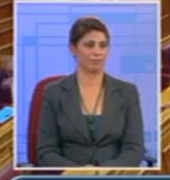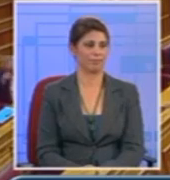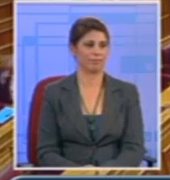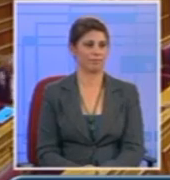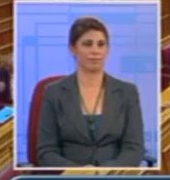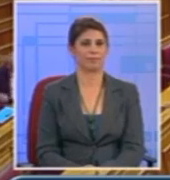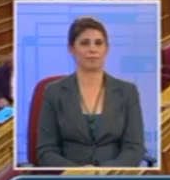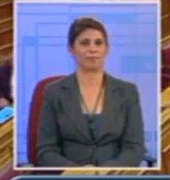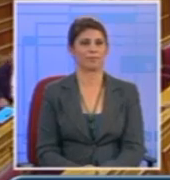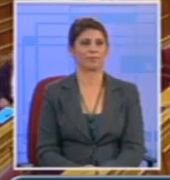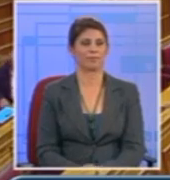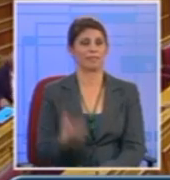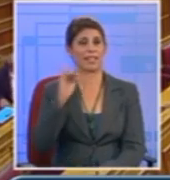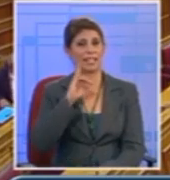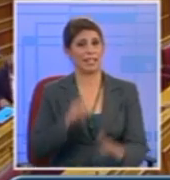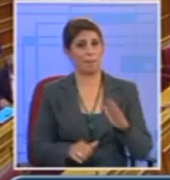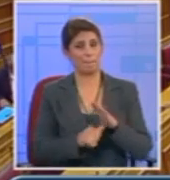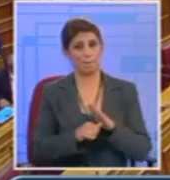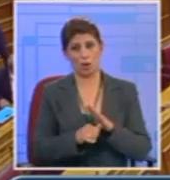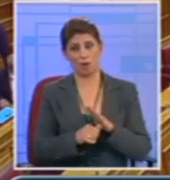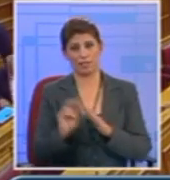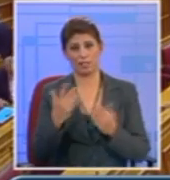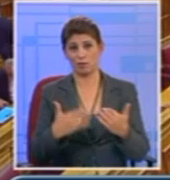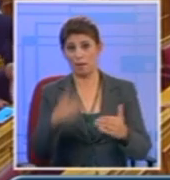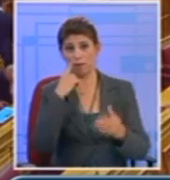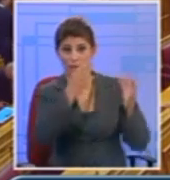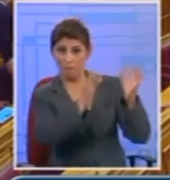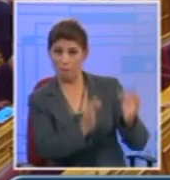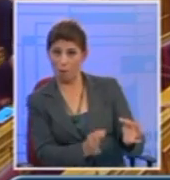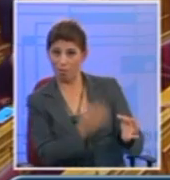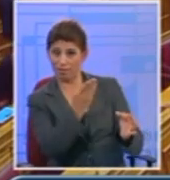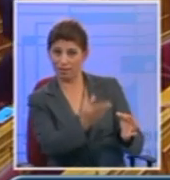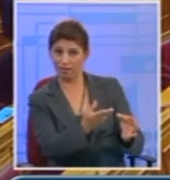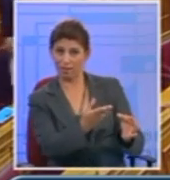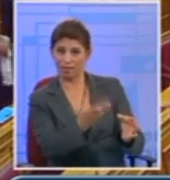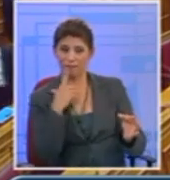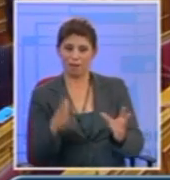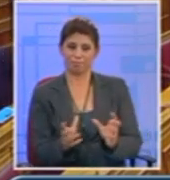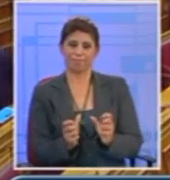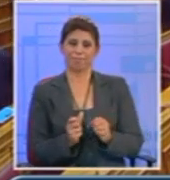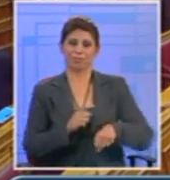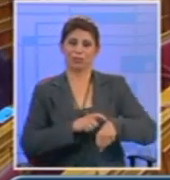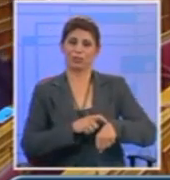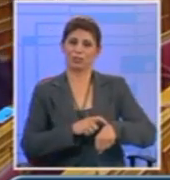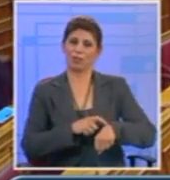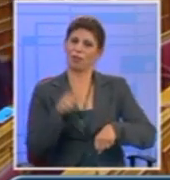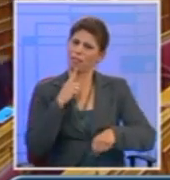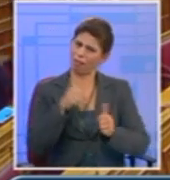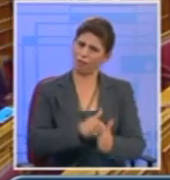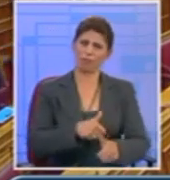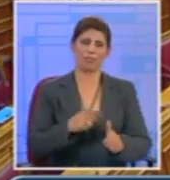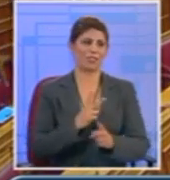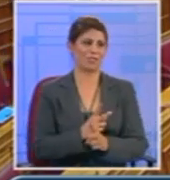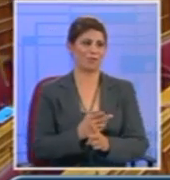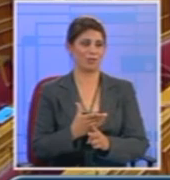κυρία πρόεδρε της βουλής επειδή είστε υπόδειγμα αυτοπεριορισμού θα ακολουθήσω τη συμβουλή σας και το παράδειγμα σας το εκτιμώ ιδιαιτέρως